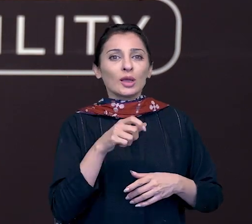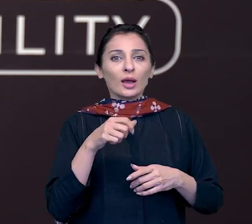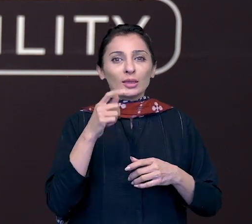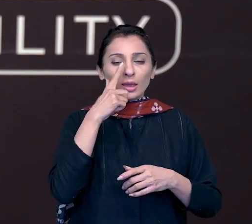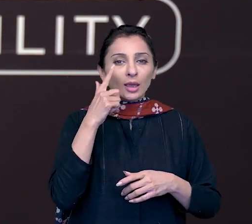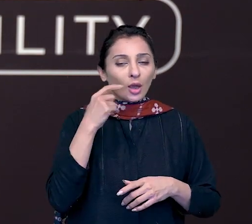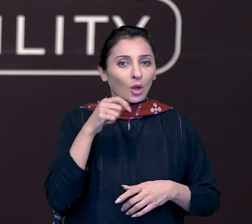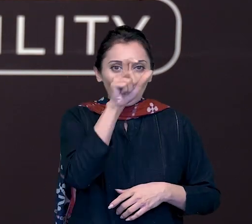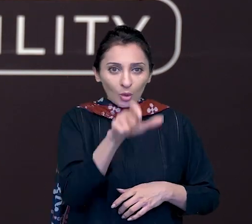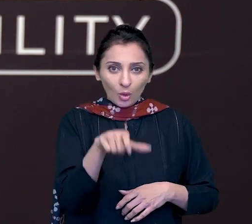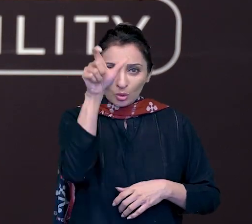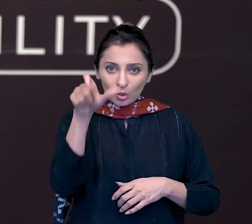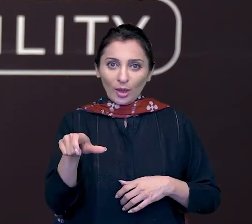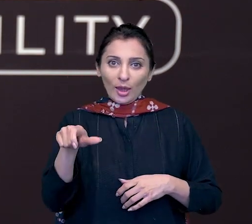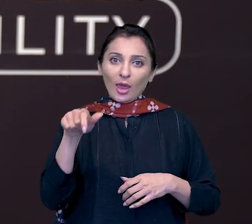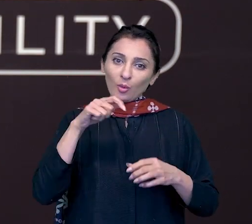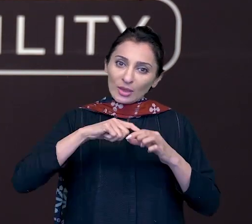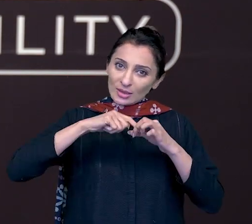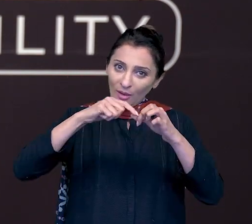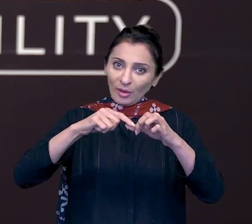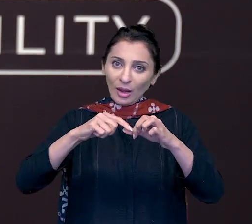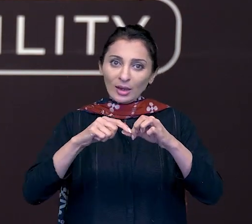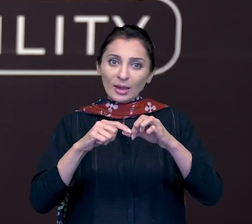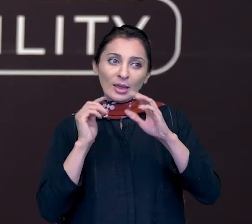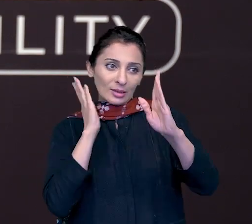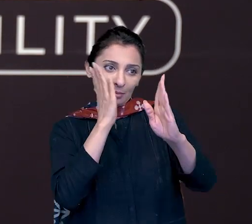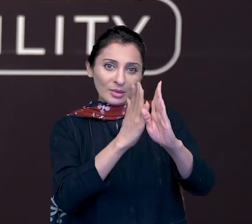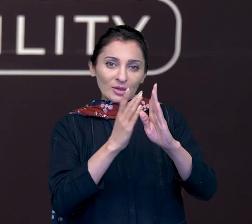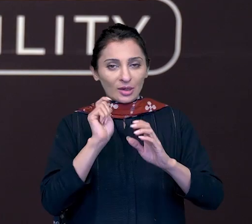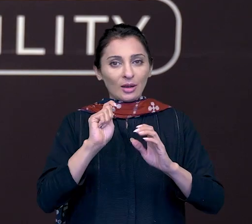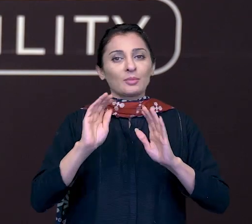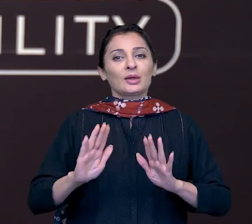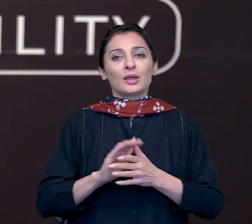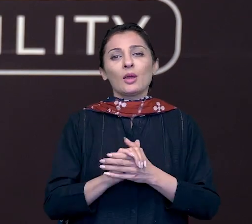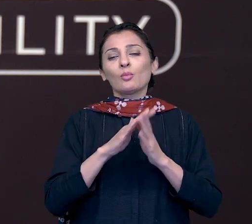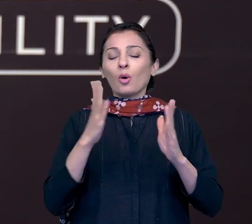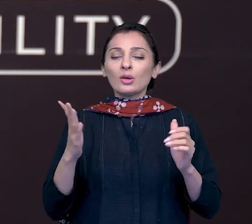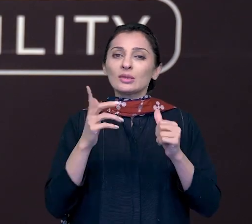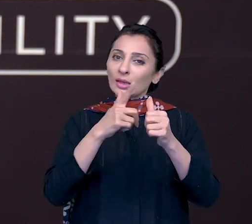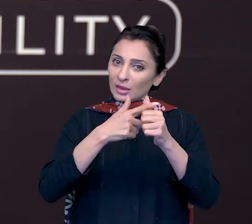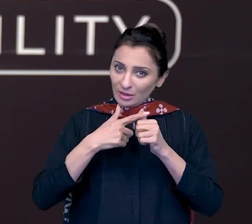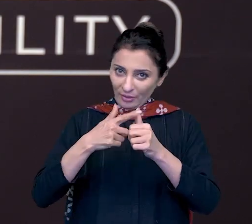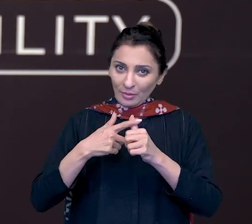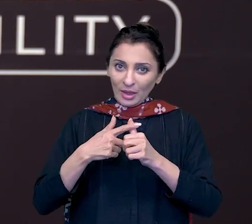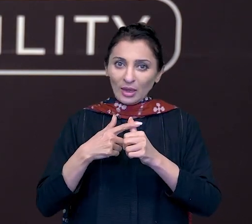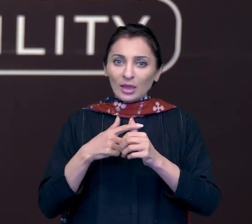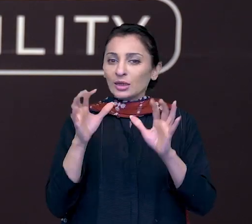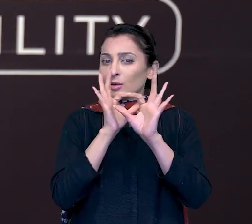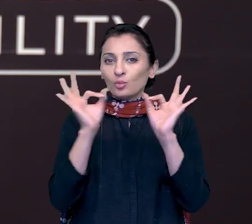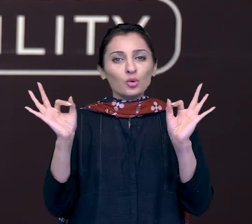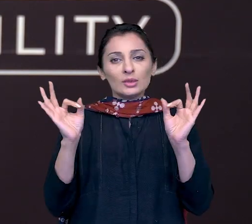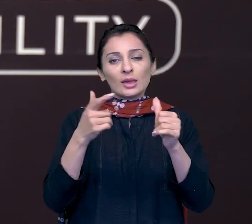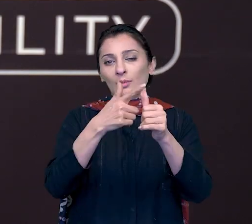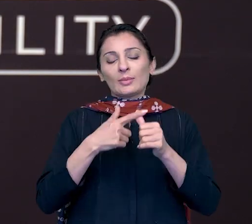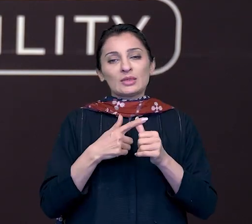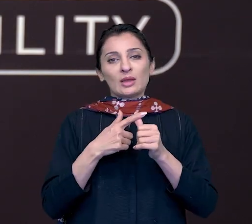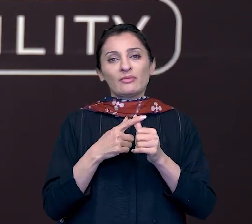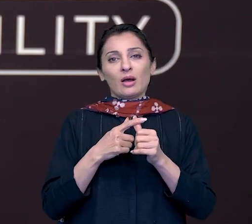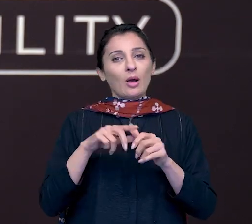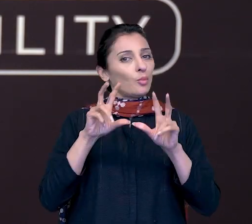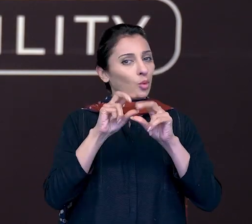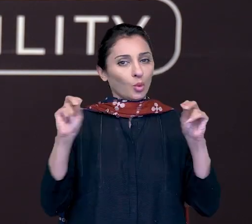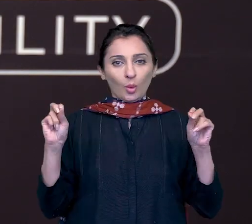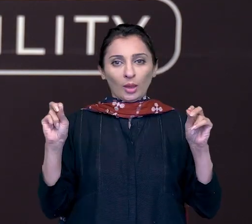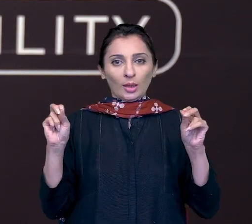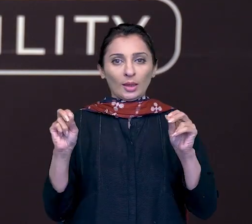हैं। बहुत से इसके जवाब हैं, लेकिन अभी तक हमारे पास कोई एक ऐसा जवाब नहीं है जो इसको पूरी तरह से डिफ़ाइन कर सके, क्योंकि हमारी